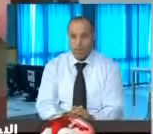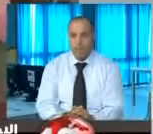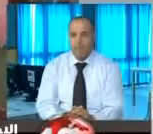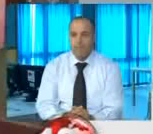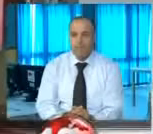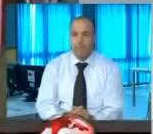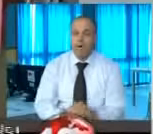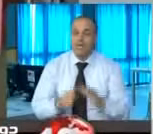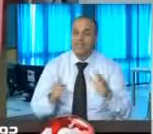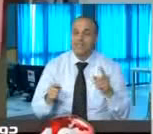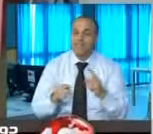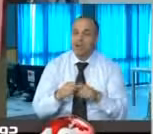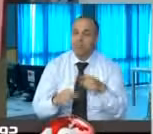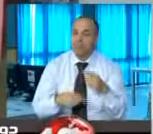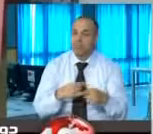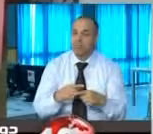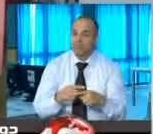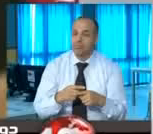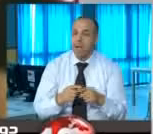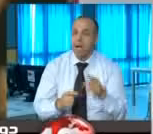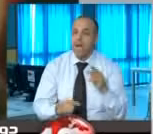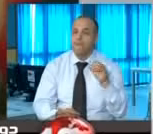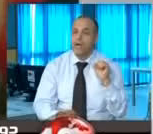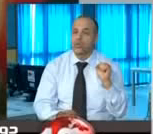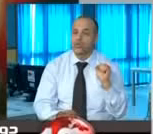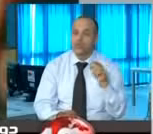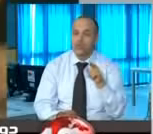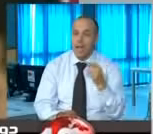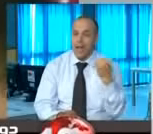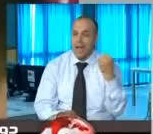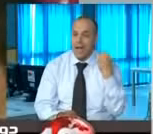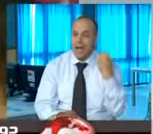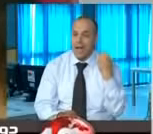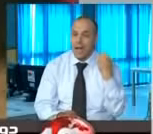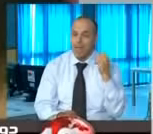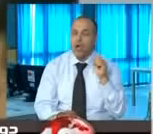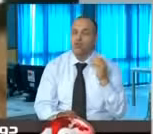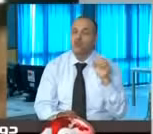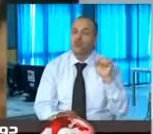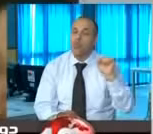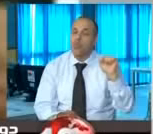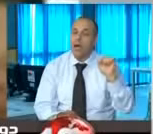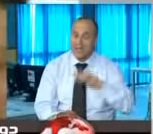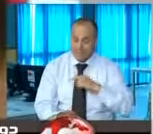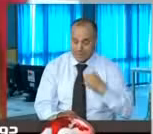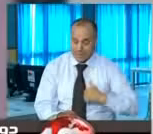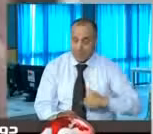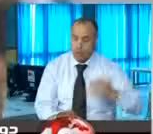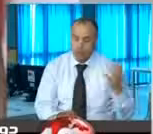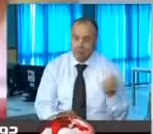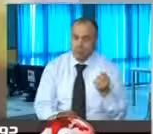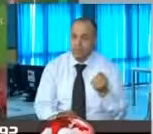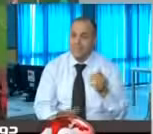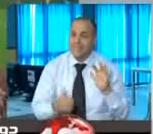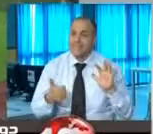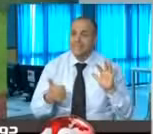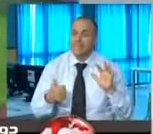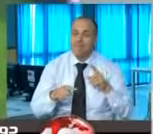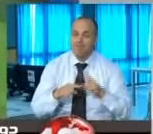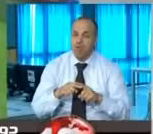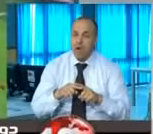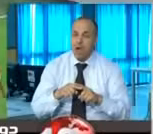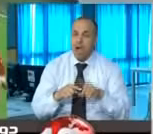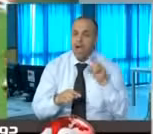وللمرة السادسة تواليا يحتفظ غوانغزو إيفرغراند بلقب دوري السوبر الصيني في إنجاز تاريخي إثر تحقيقه الفوز